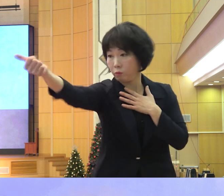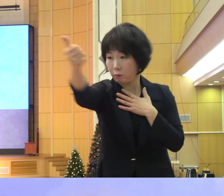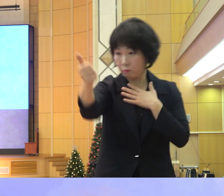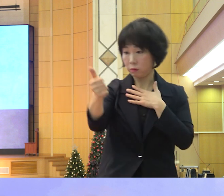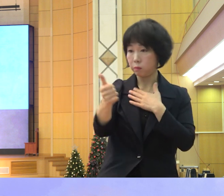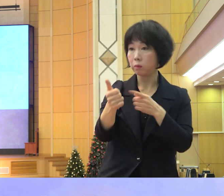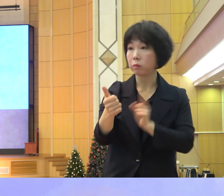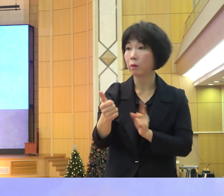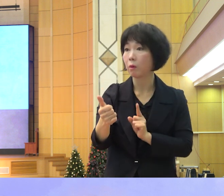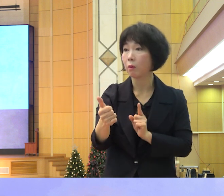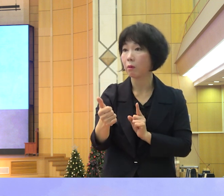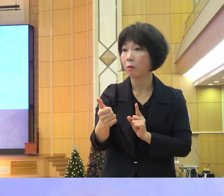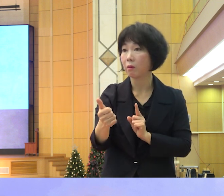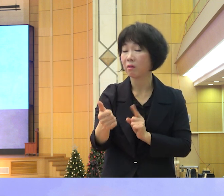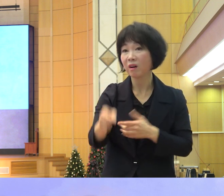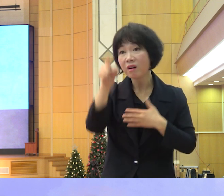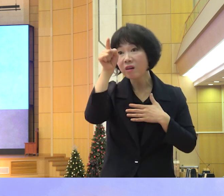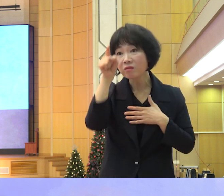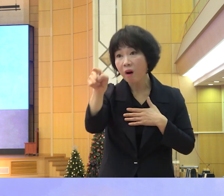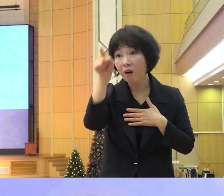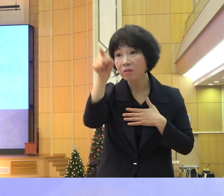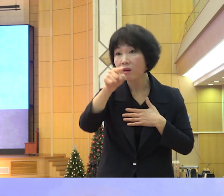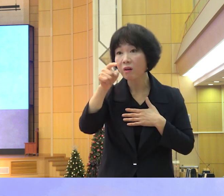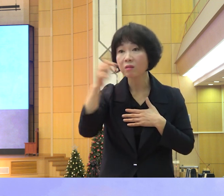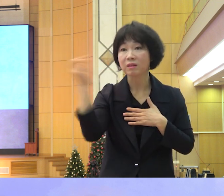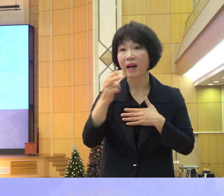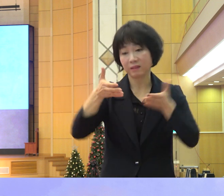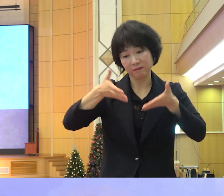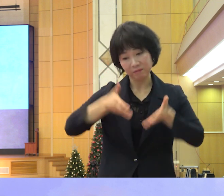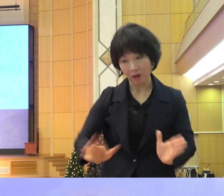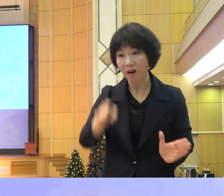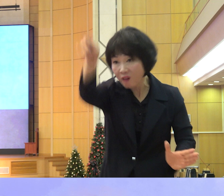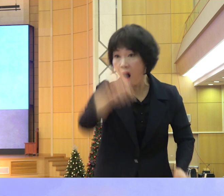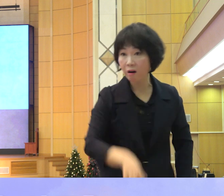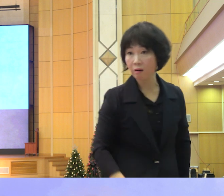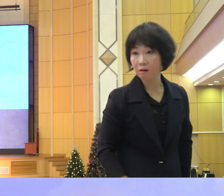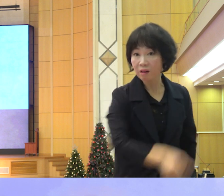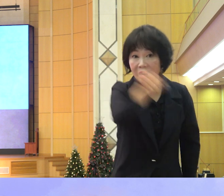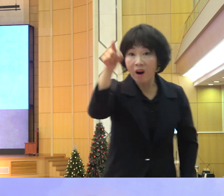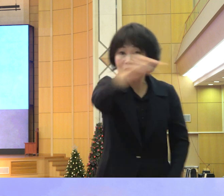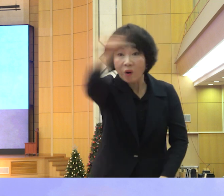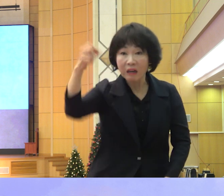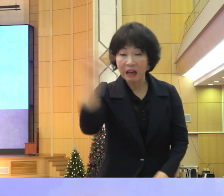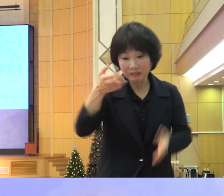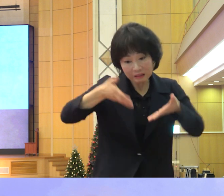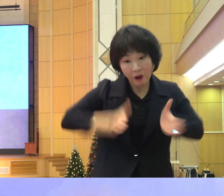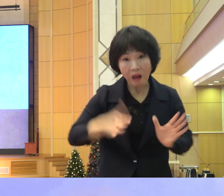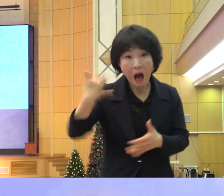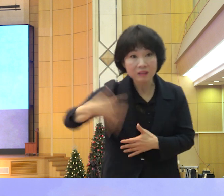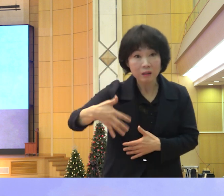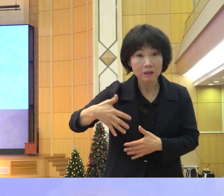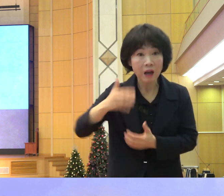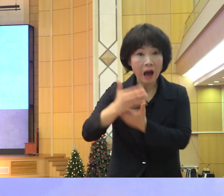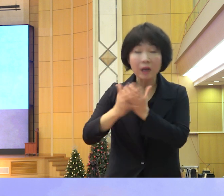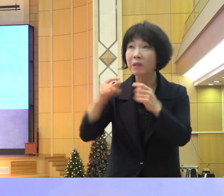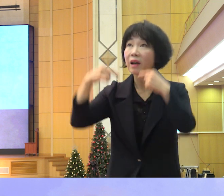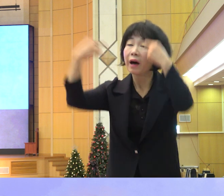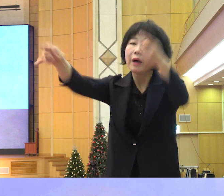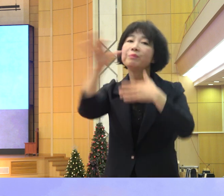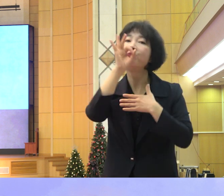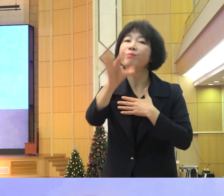아니라 너는 거듭나라. 사람이 거듭나지 아니하면 하나님 나라 들어갈 수